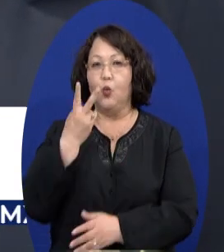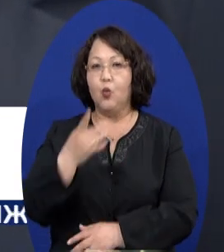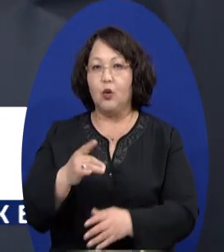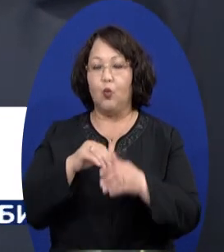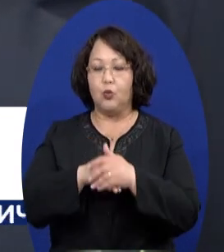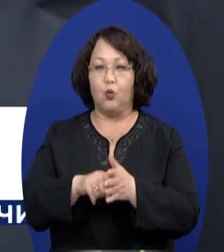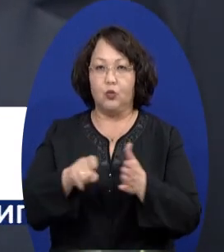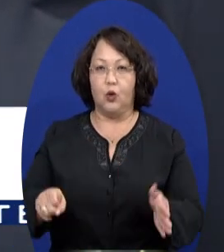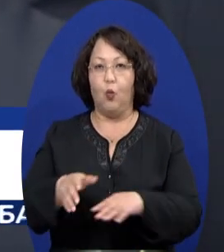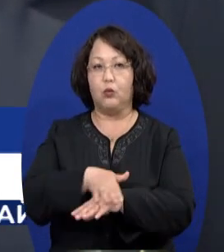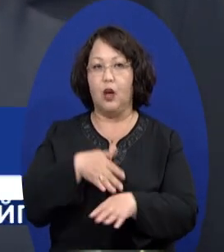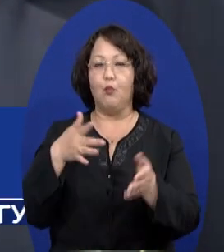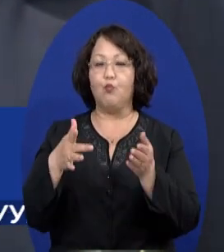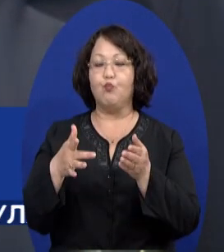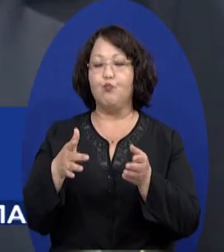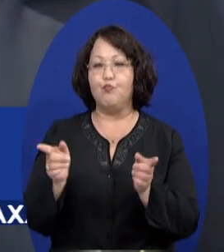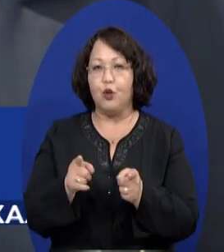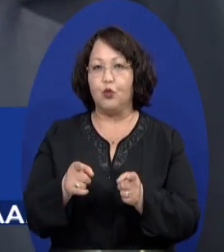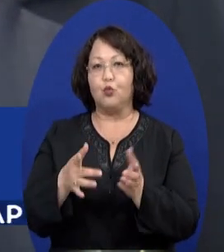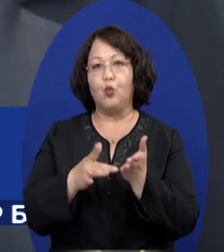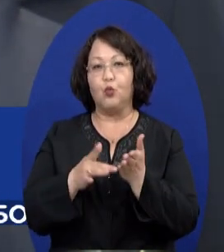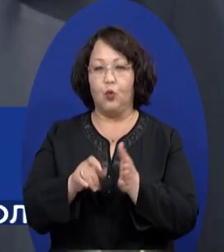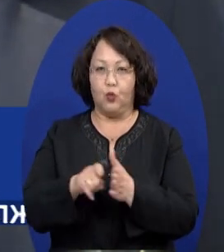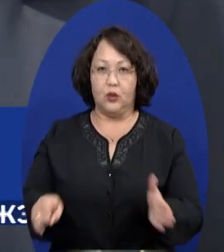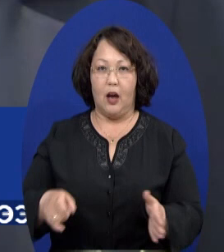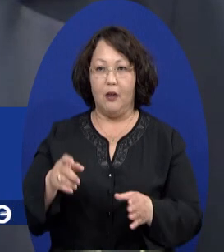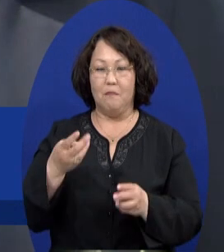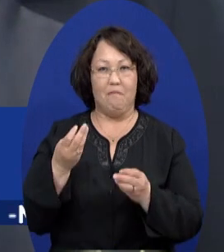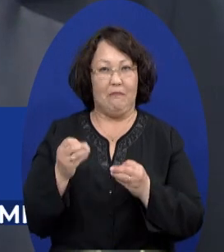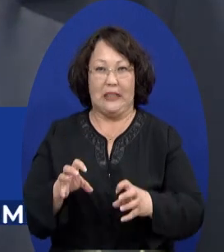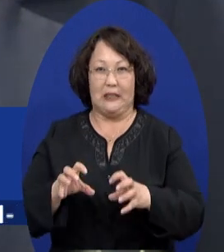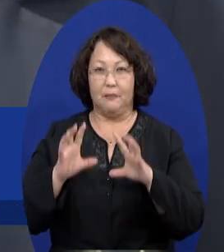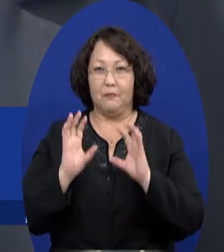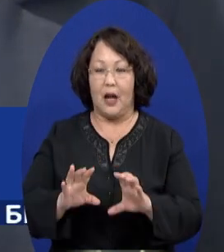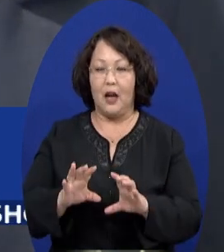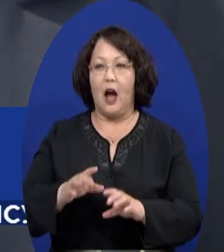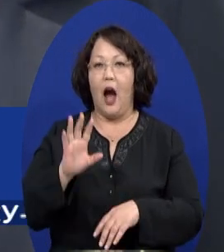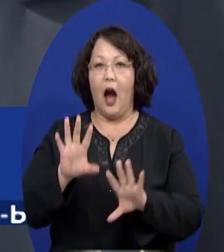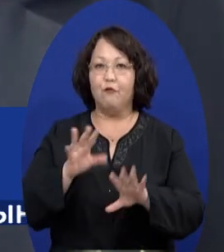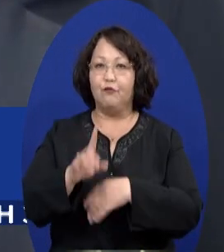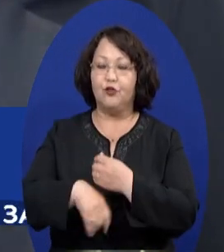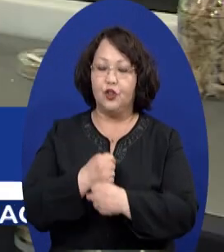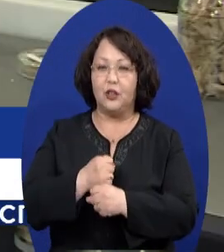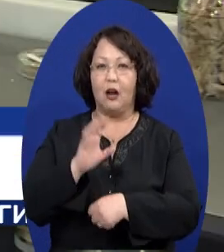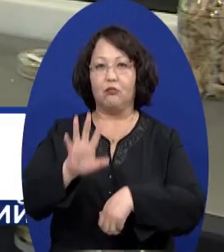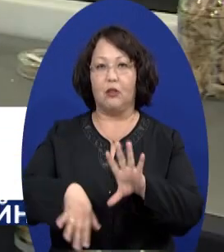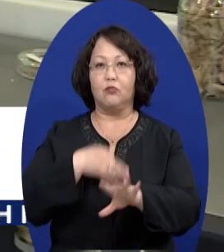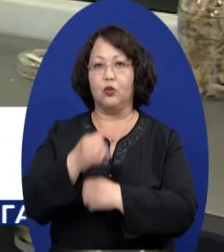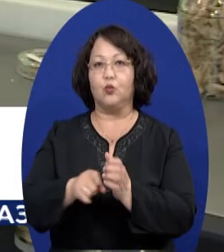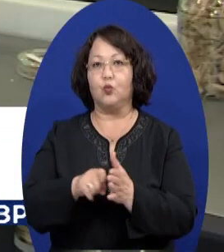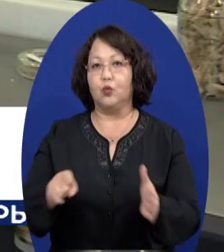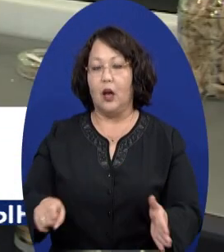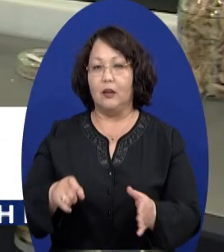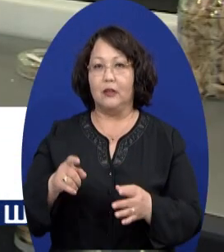урт богино дунд хугацаа нэг 3 ангилчдаг. За гүн хөлдөөн гэдэг нь бол одоо олон жилээр тий 10 15 жил тэрнээс олон жилээр одоо гүн